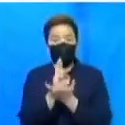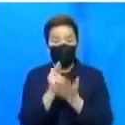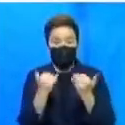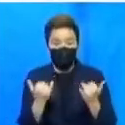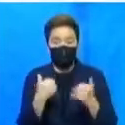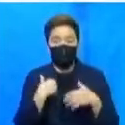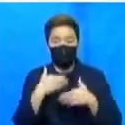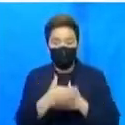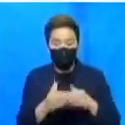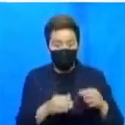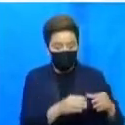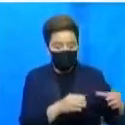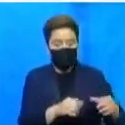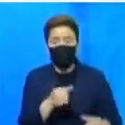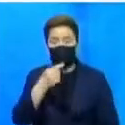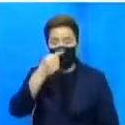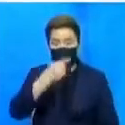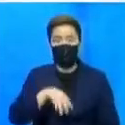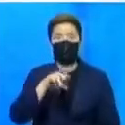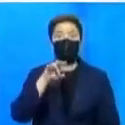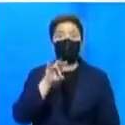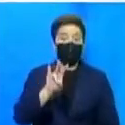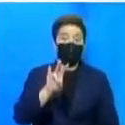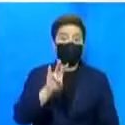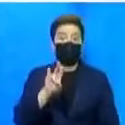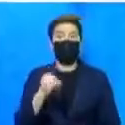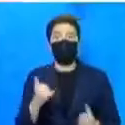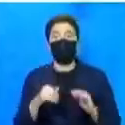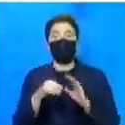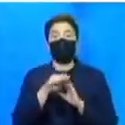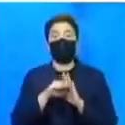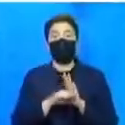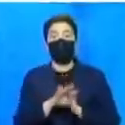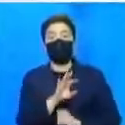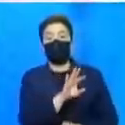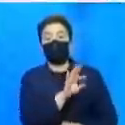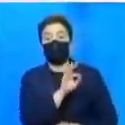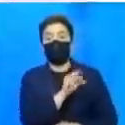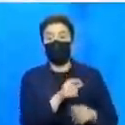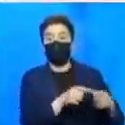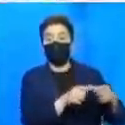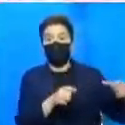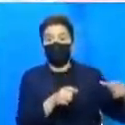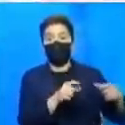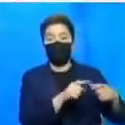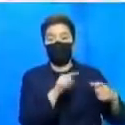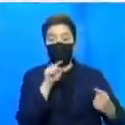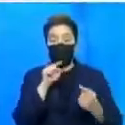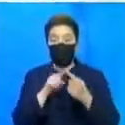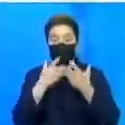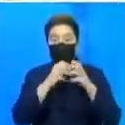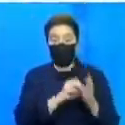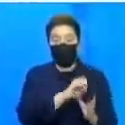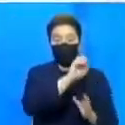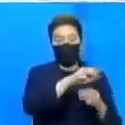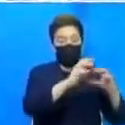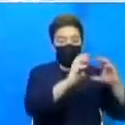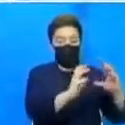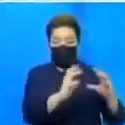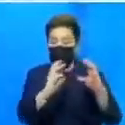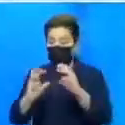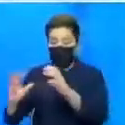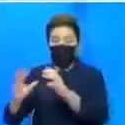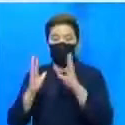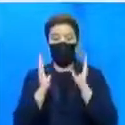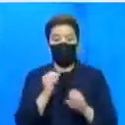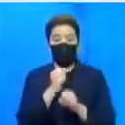ล่องลำดับต่อไปในการเลือกกล่องลูกบอลเพื่อนำไปใช้กับเครื่องออกรางวัลไฟฟ้าอัตโนมัติพนัก